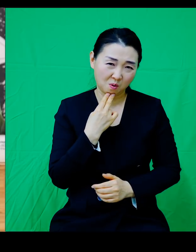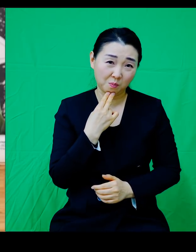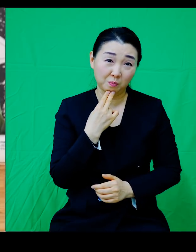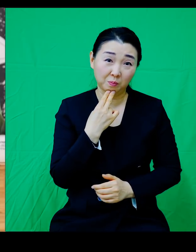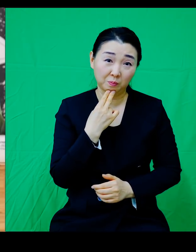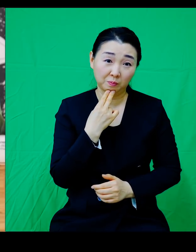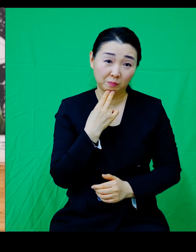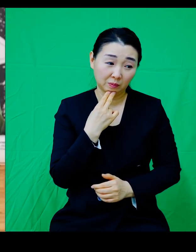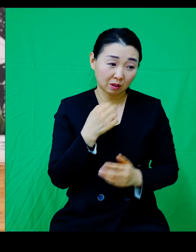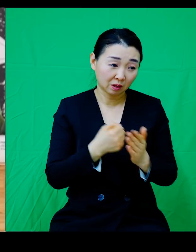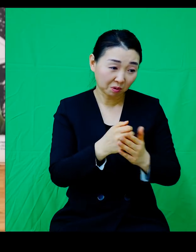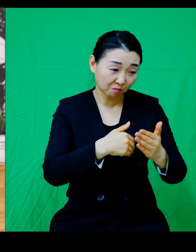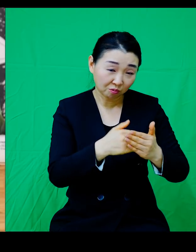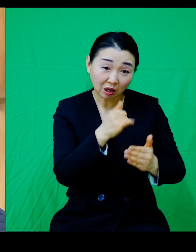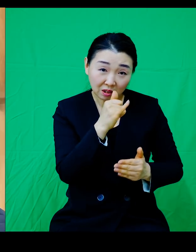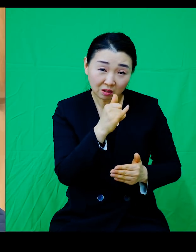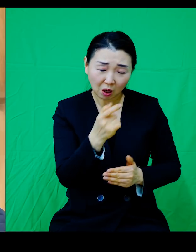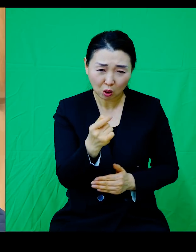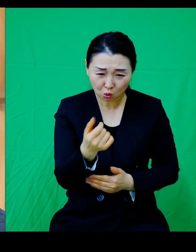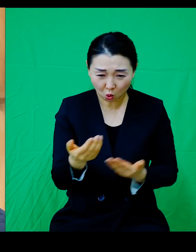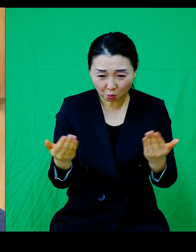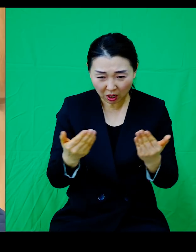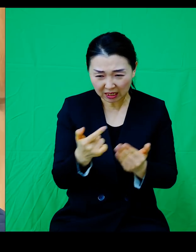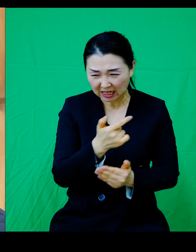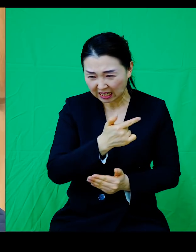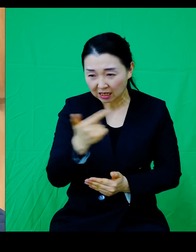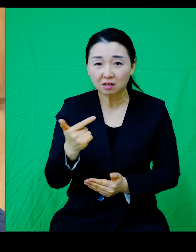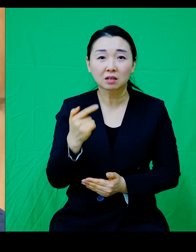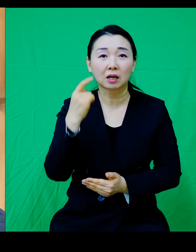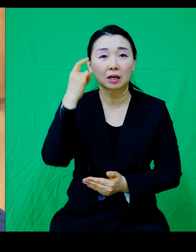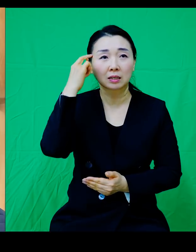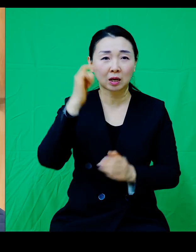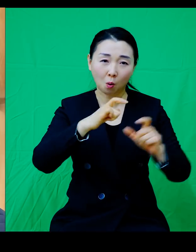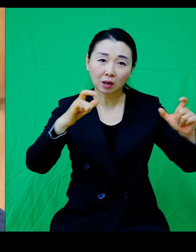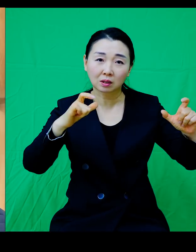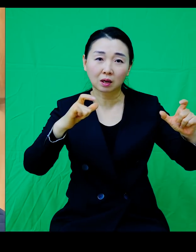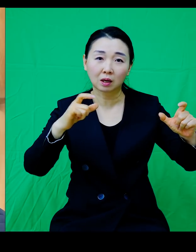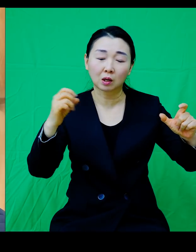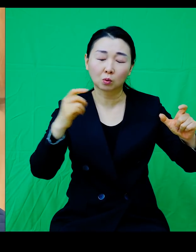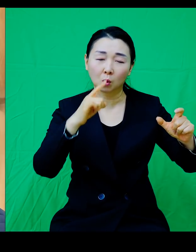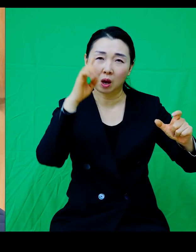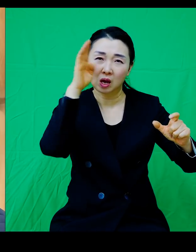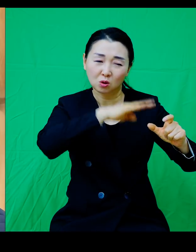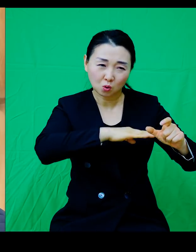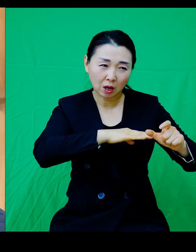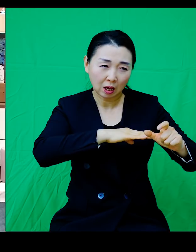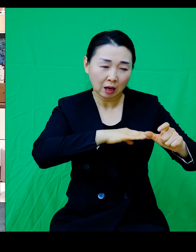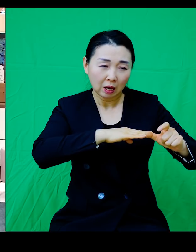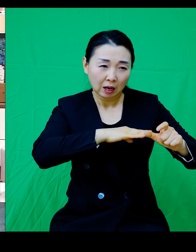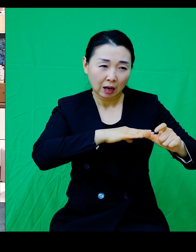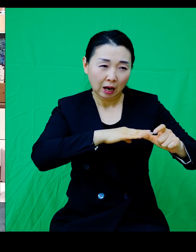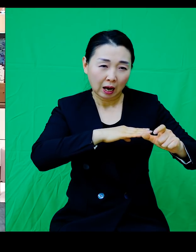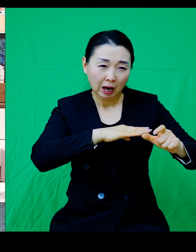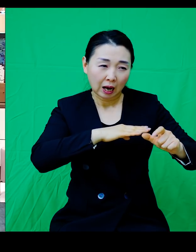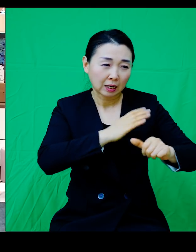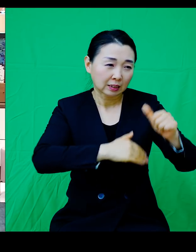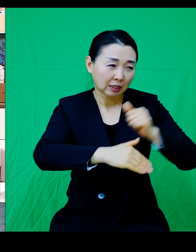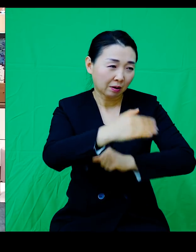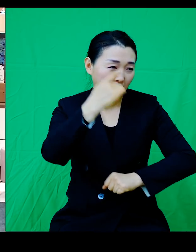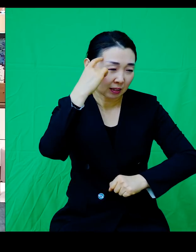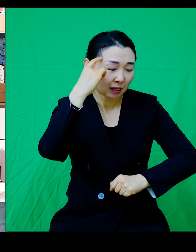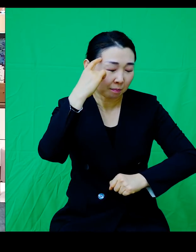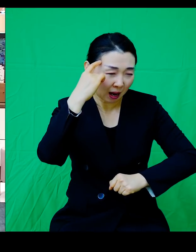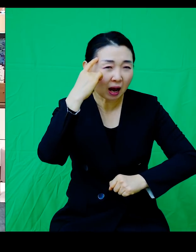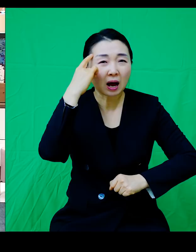거기서 오는 불안감이나 그런 것들이 작은 일을 되게 크게 생각하고 최악을 생각을 해서 맨날 대비를